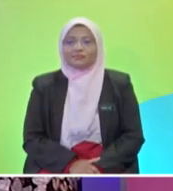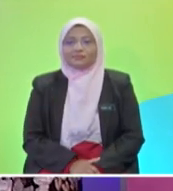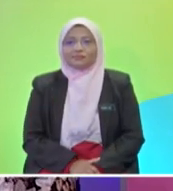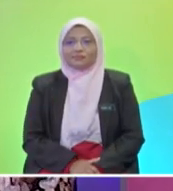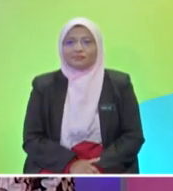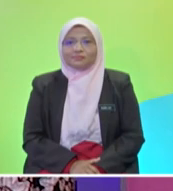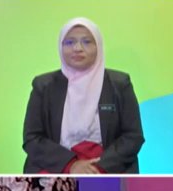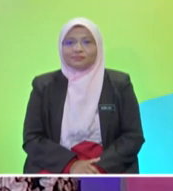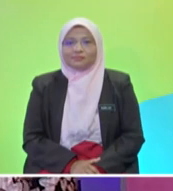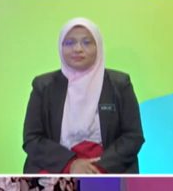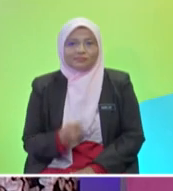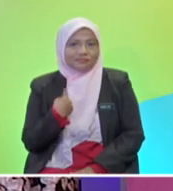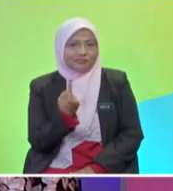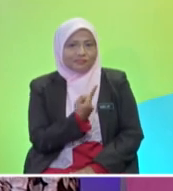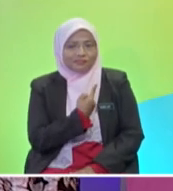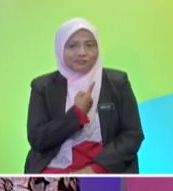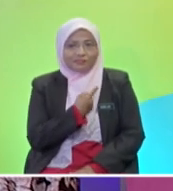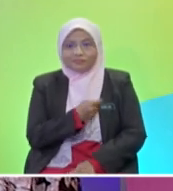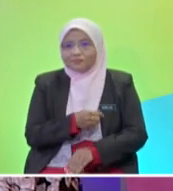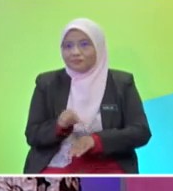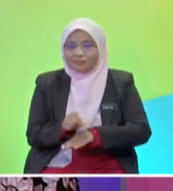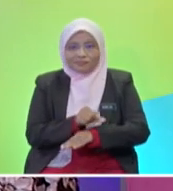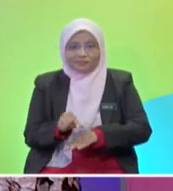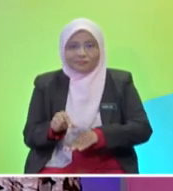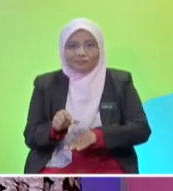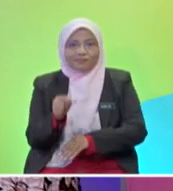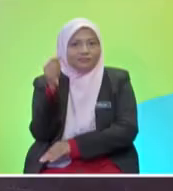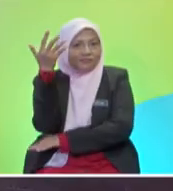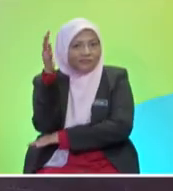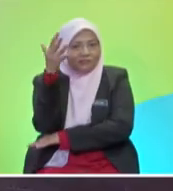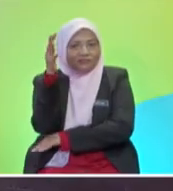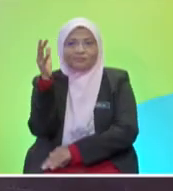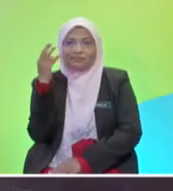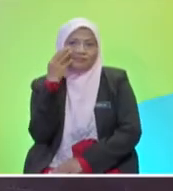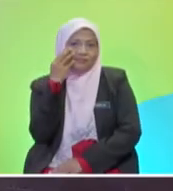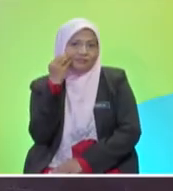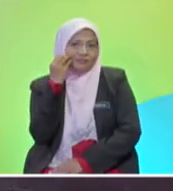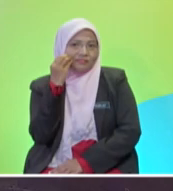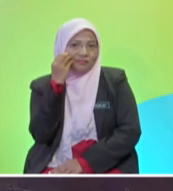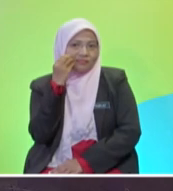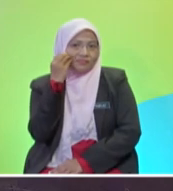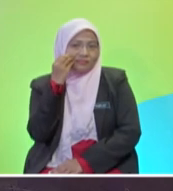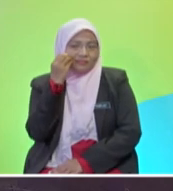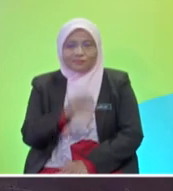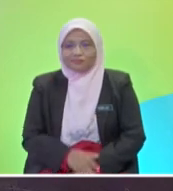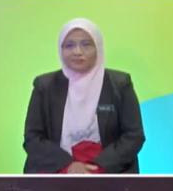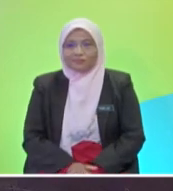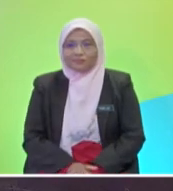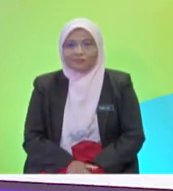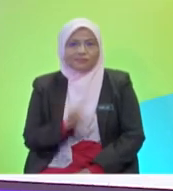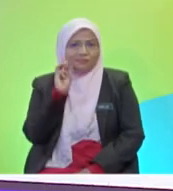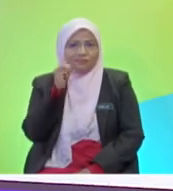pokok tomato untuk belajar. Kan Mira suka makan buah tomato? Suka cikgu. Mira tahu ke akar dia kat